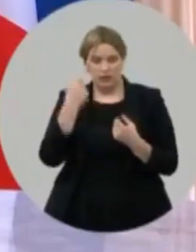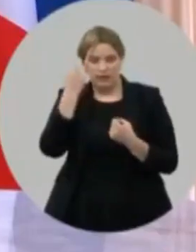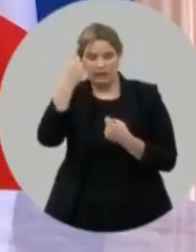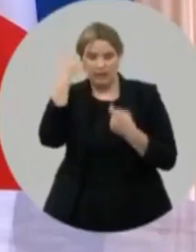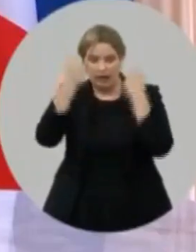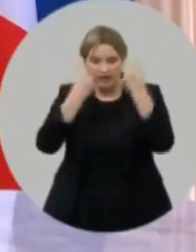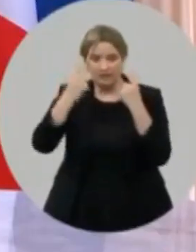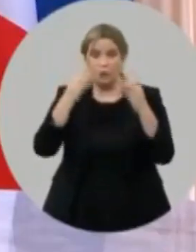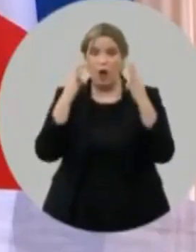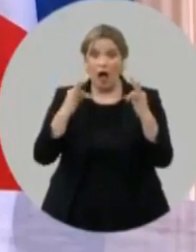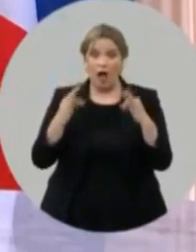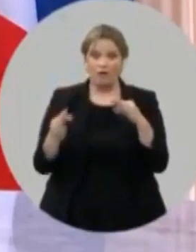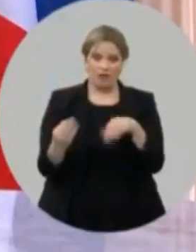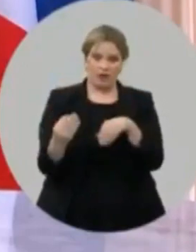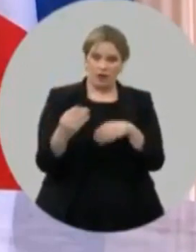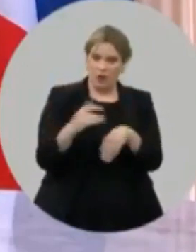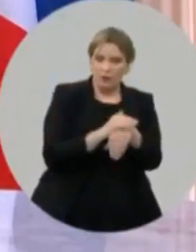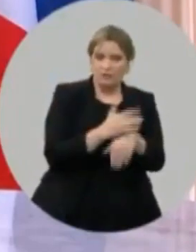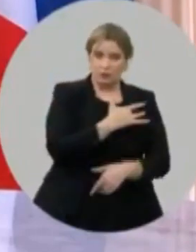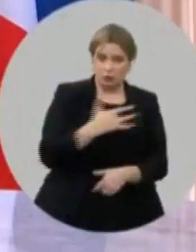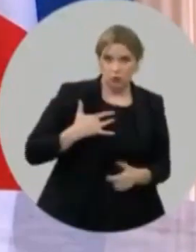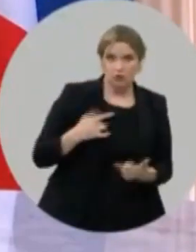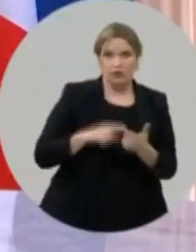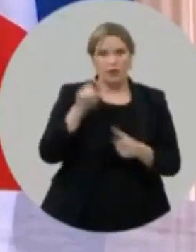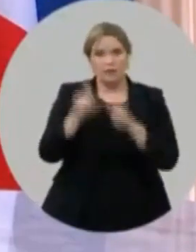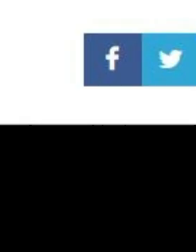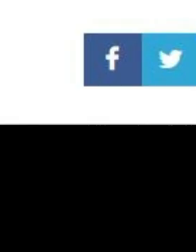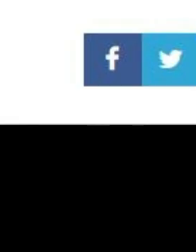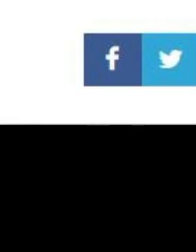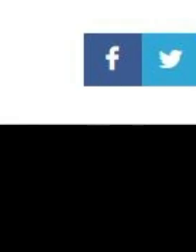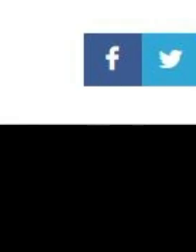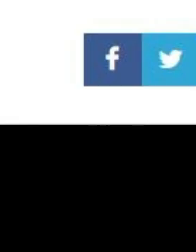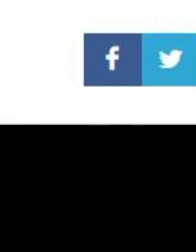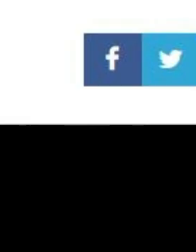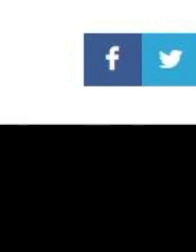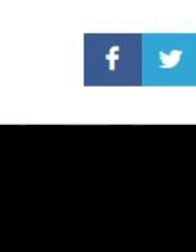Notre politique en faveur de celles et ceux qui vivent en situation de handicap.